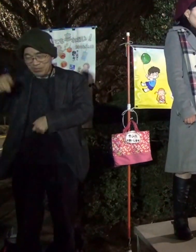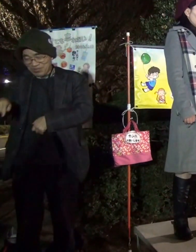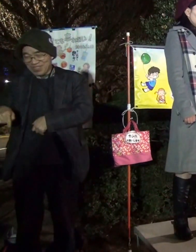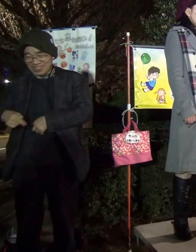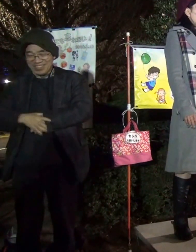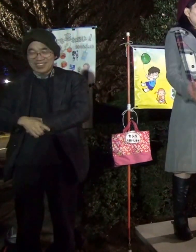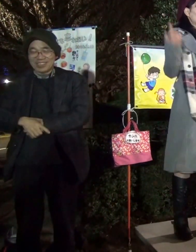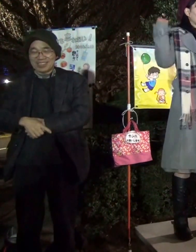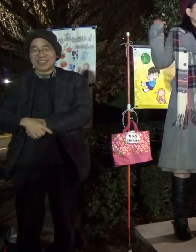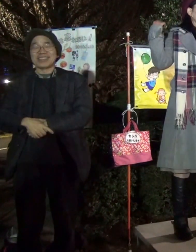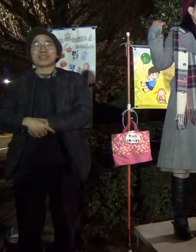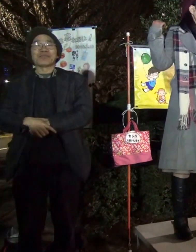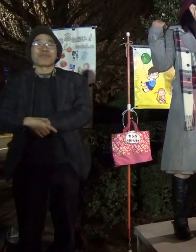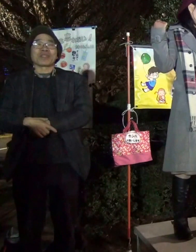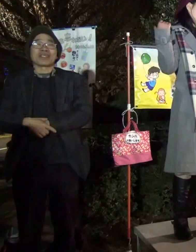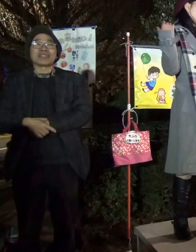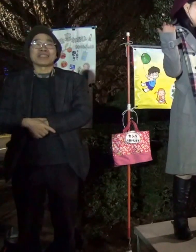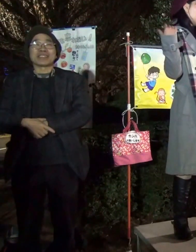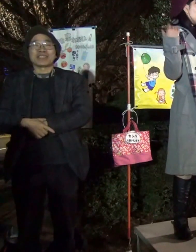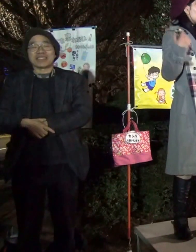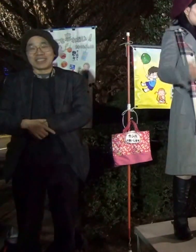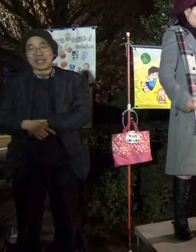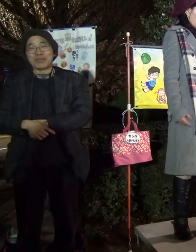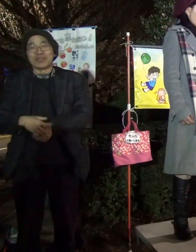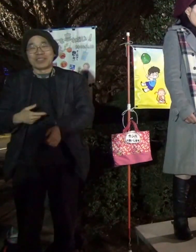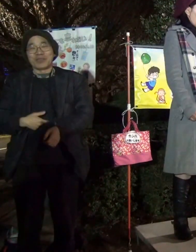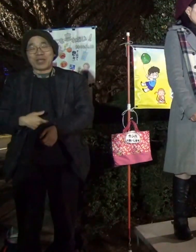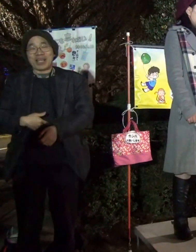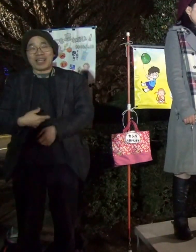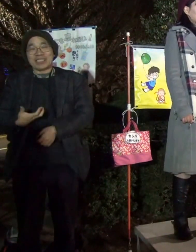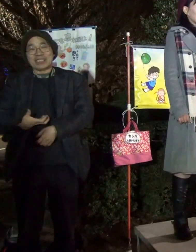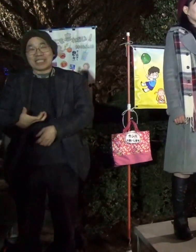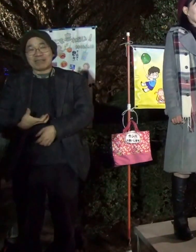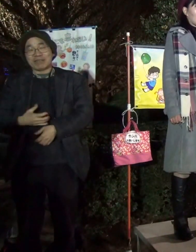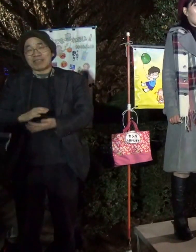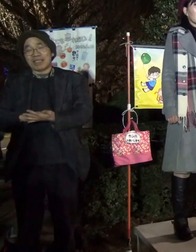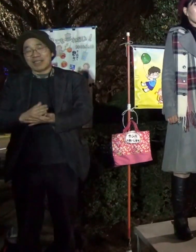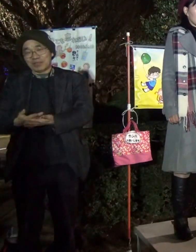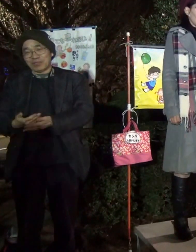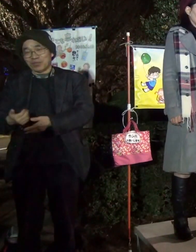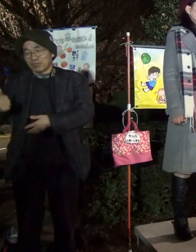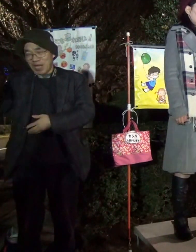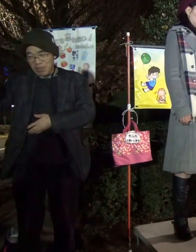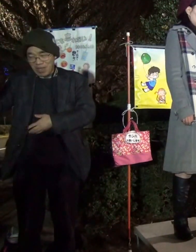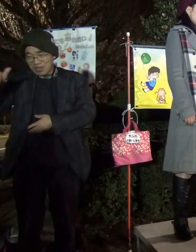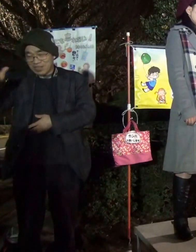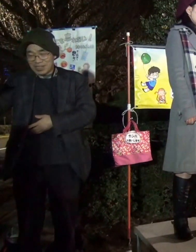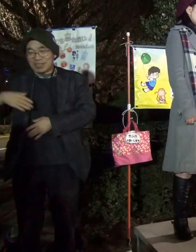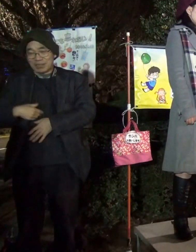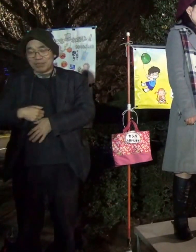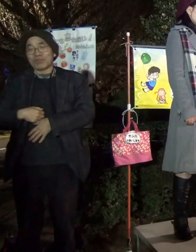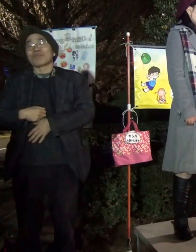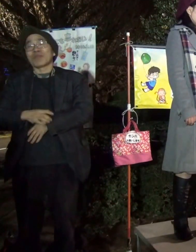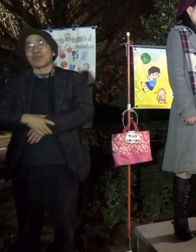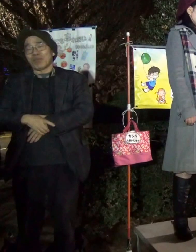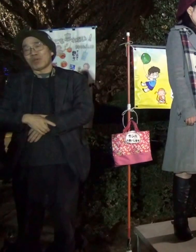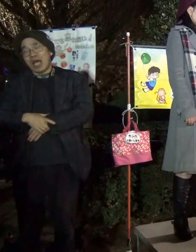ね、今頃もうだいぶお腹痛くなってるはずなんですよ。 いやもうね、 ビビってますからかなり ね、 なんかなんだっけ、